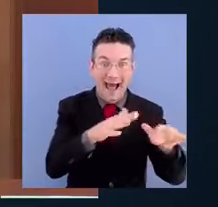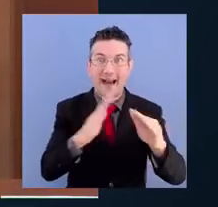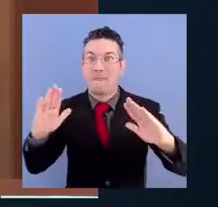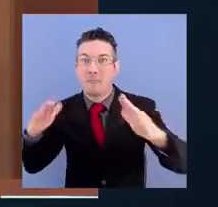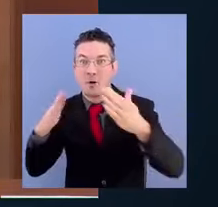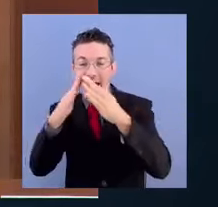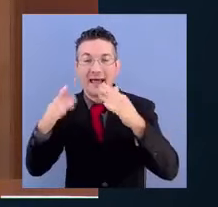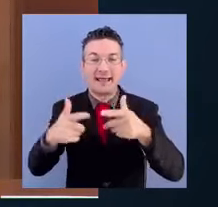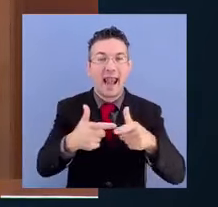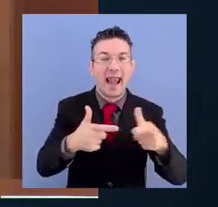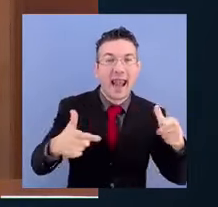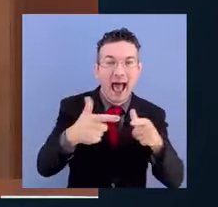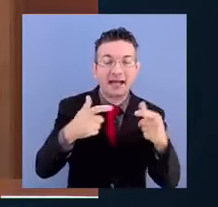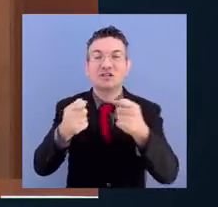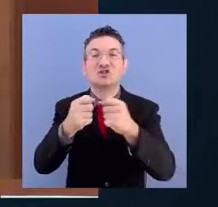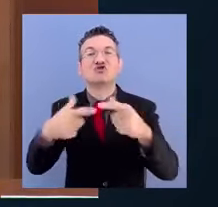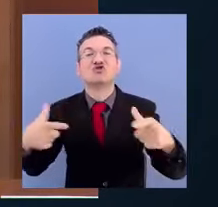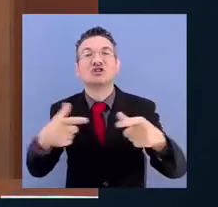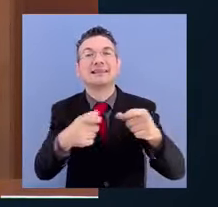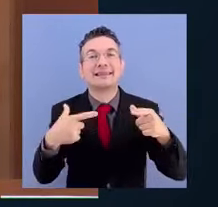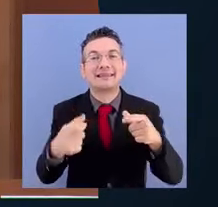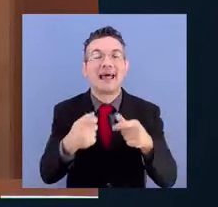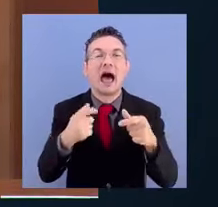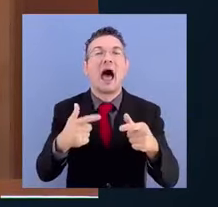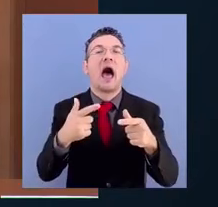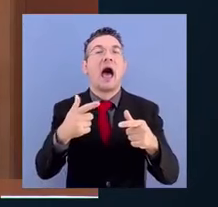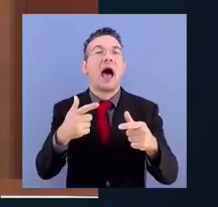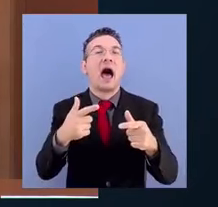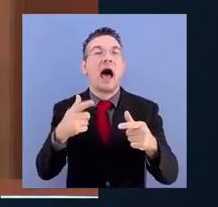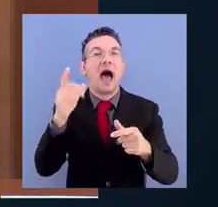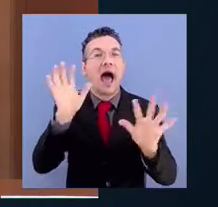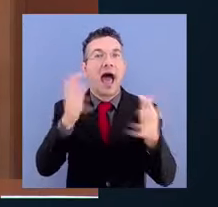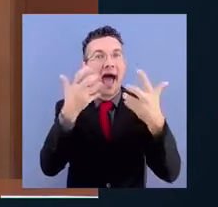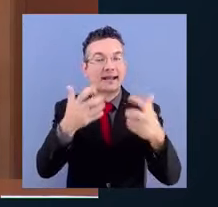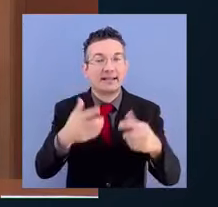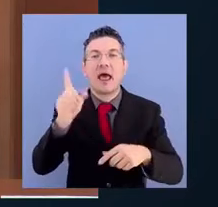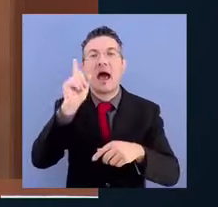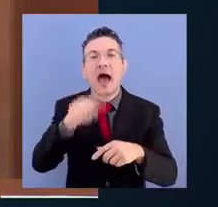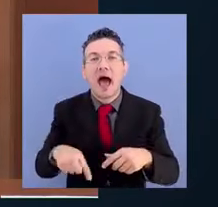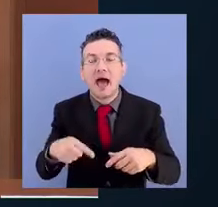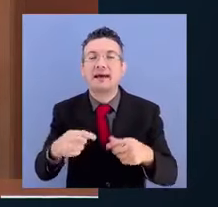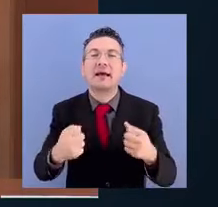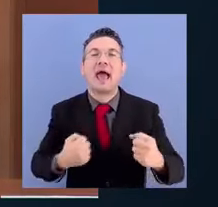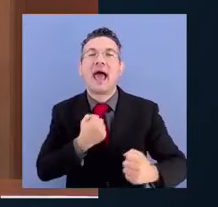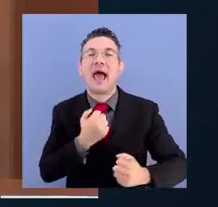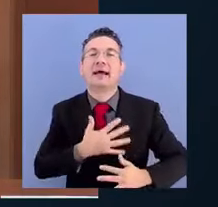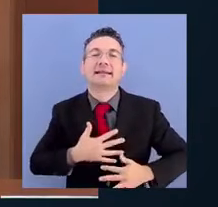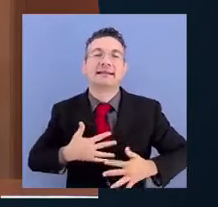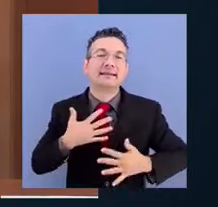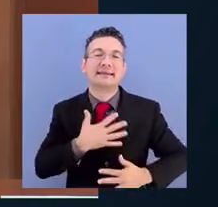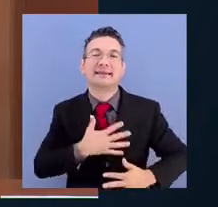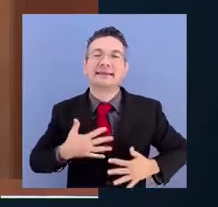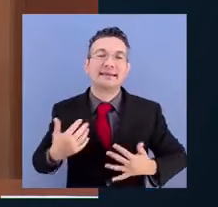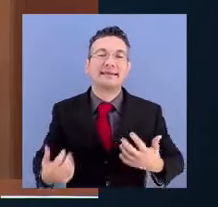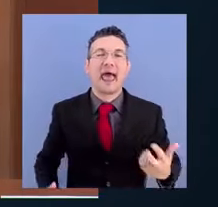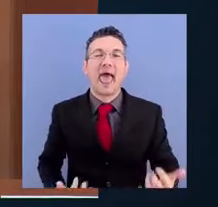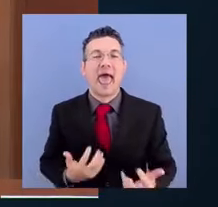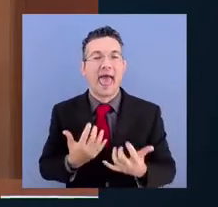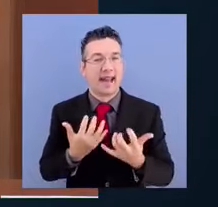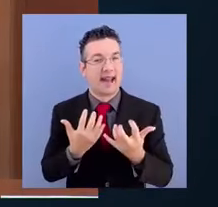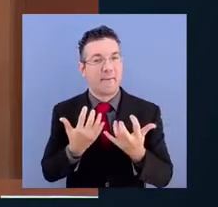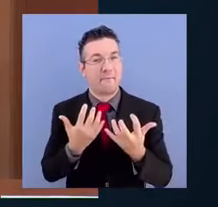d'arte abbiamo le terme cioè tutto quello che l'offerta turistica italiana rende all